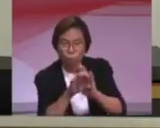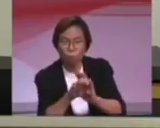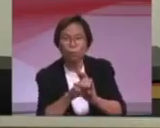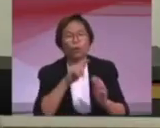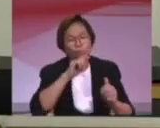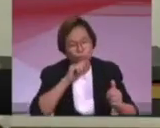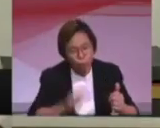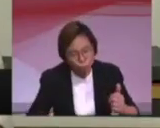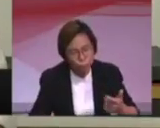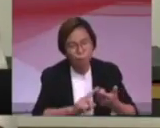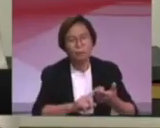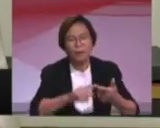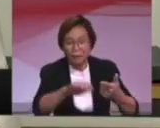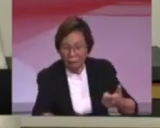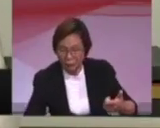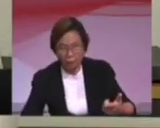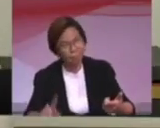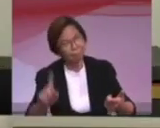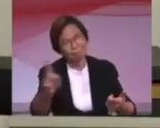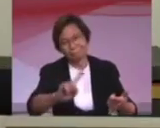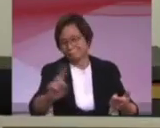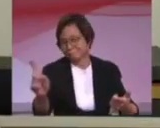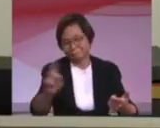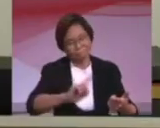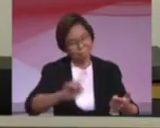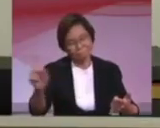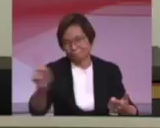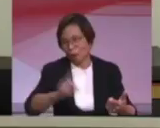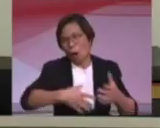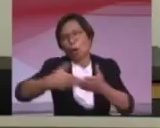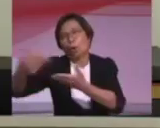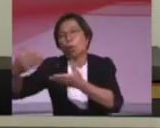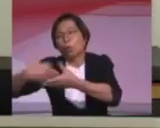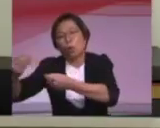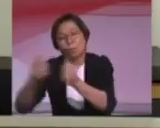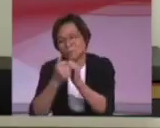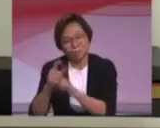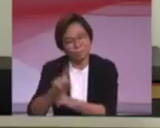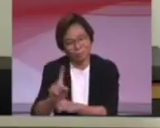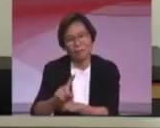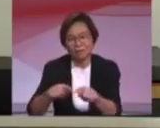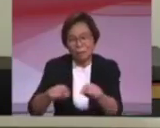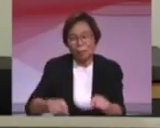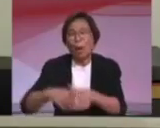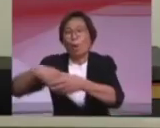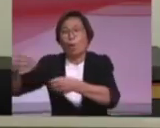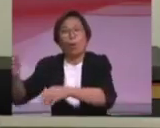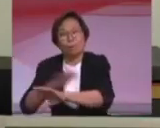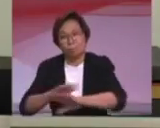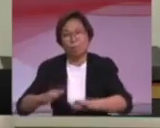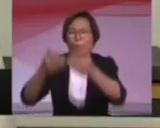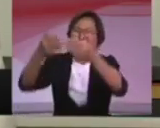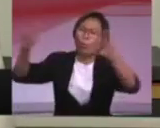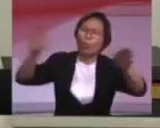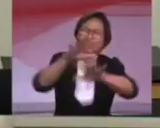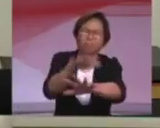warga emas dan juga kanak-kanak tidak digalakkan untuk dibawa keluar bersama ke kawasan awam yang terbuka